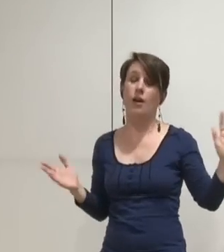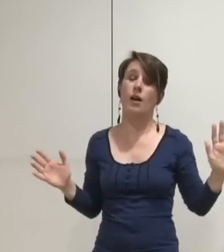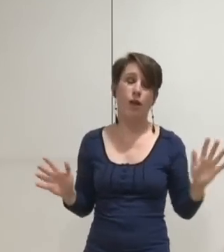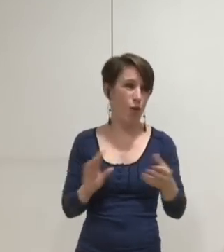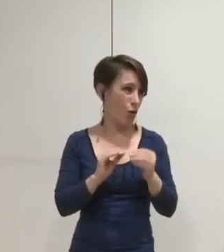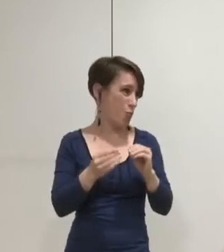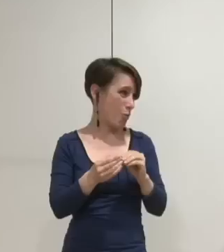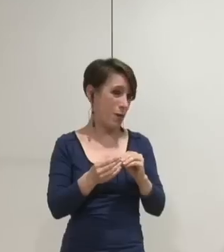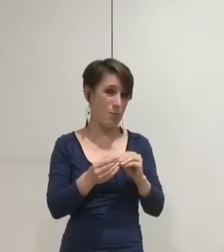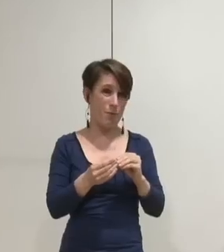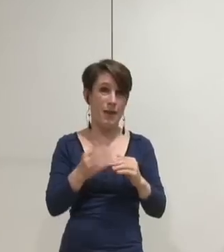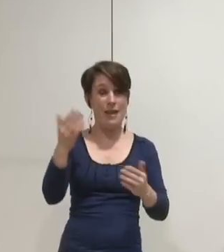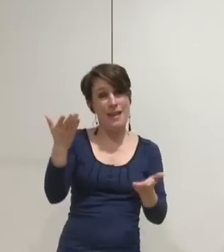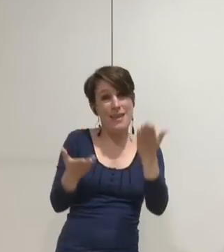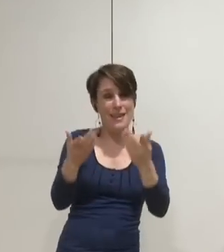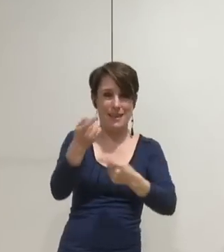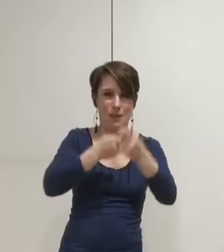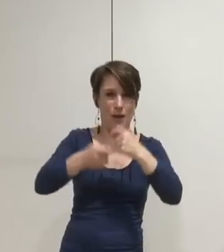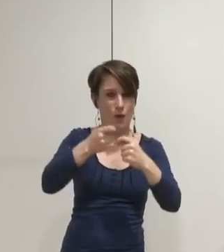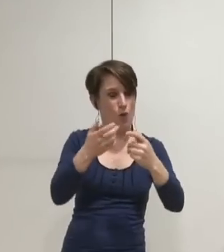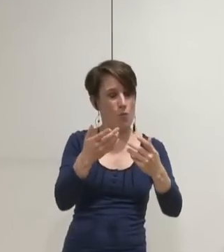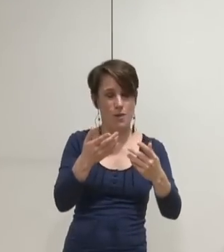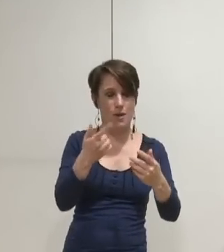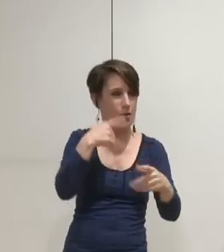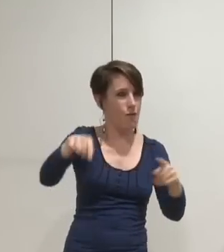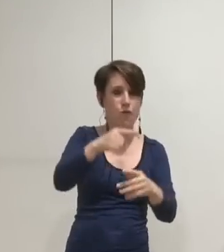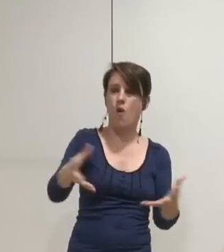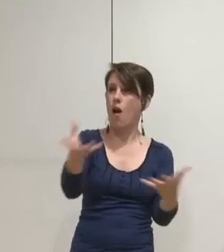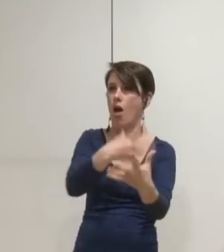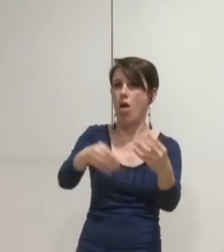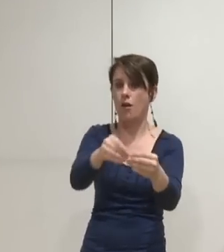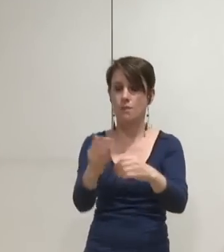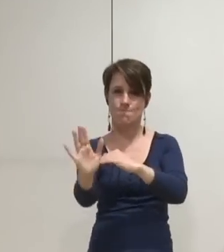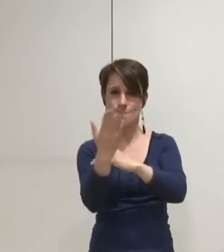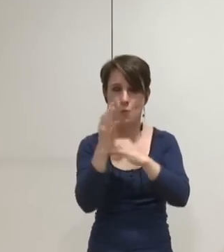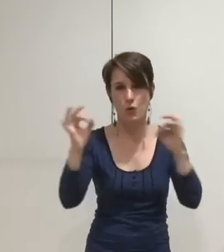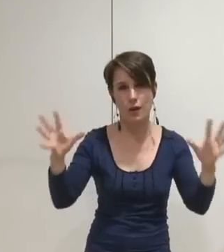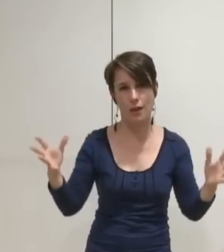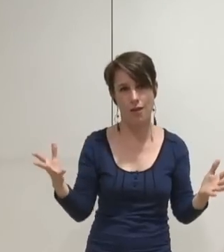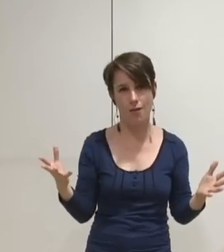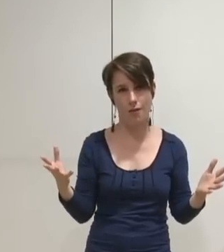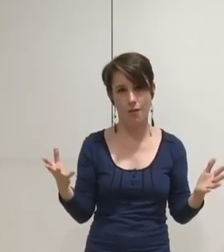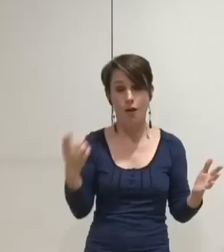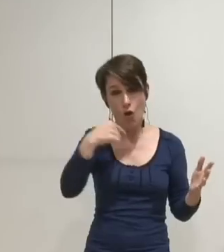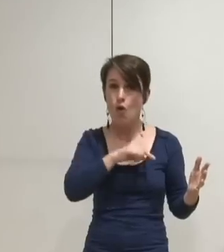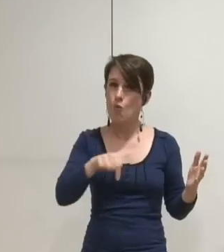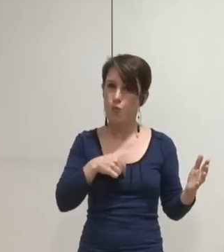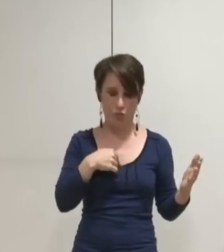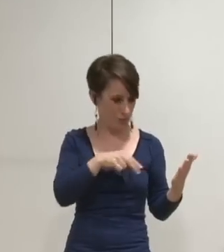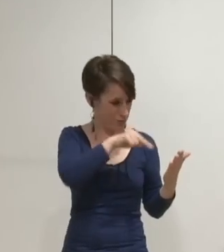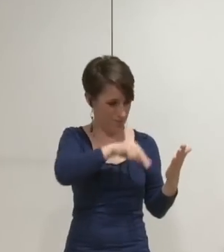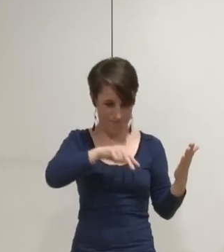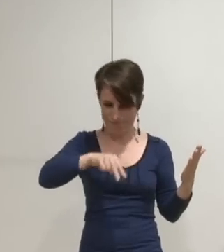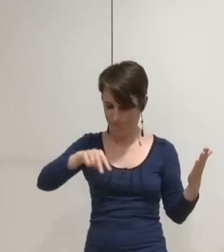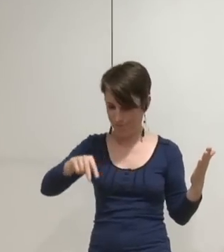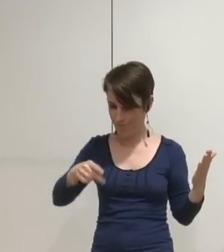équilibres économique des contrats devant les conseillers municipaux que nous ne pouvons manquer de percevoir pour ce qui nous concerne